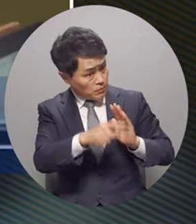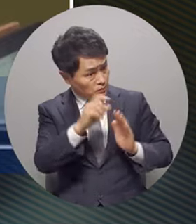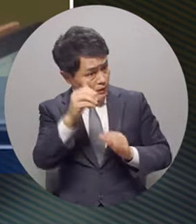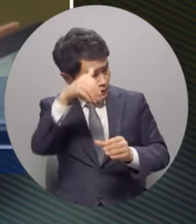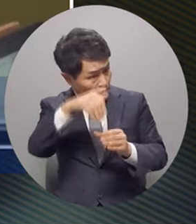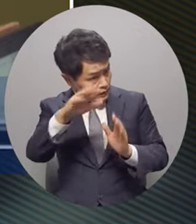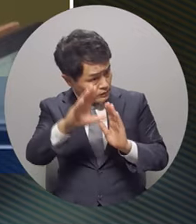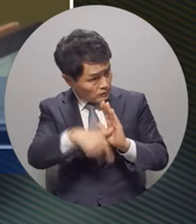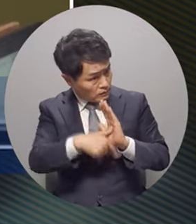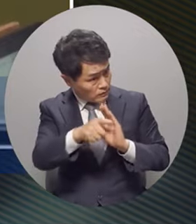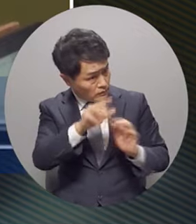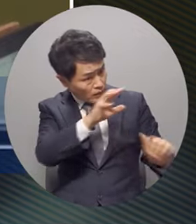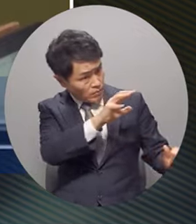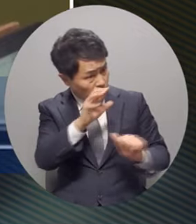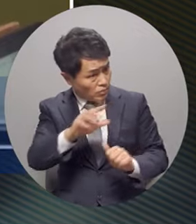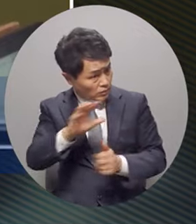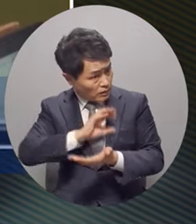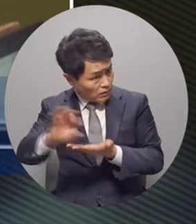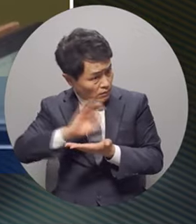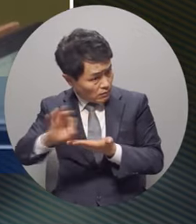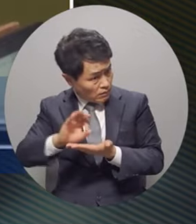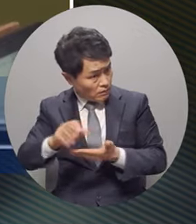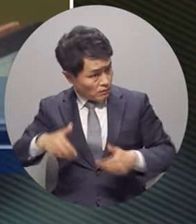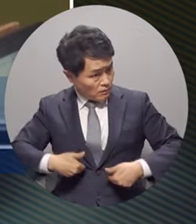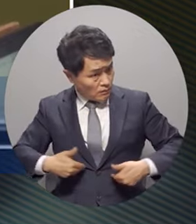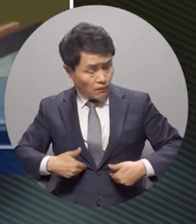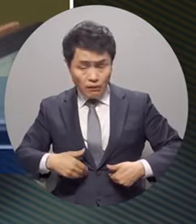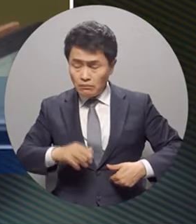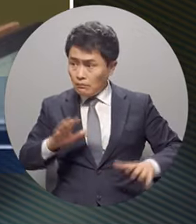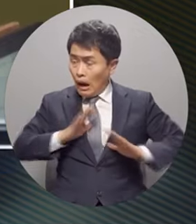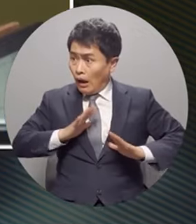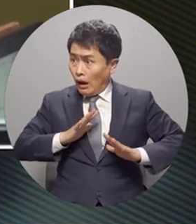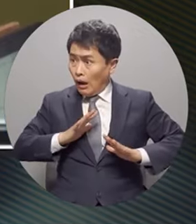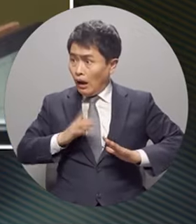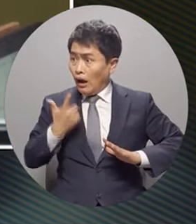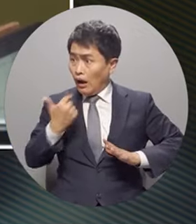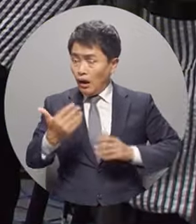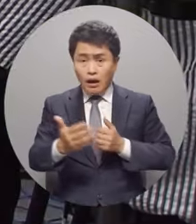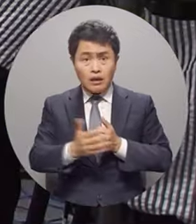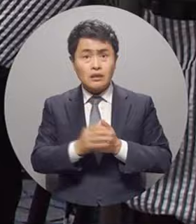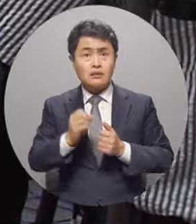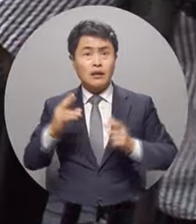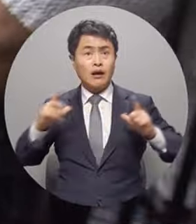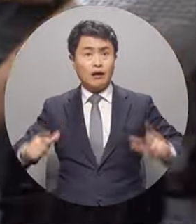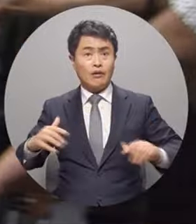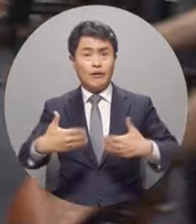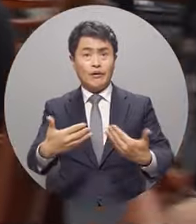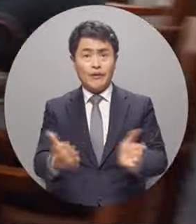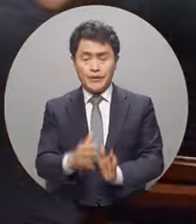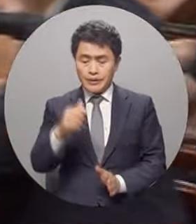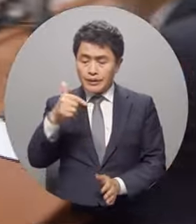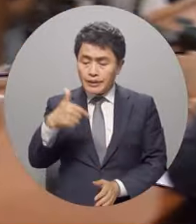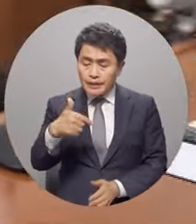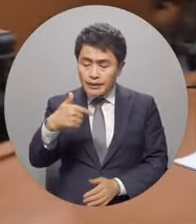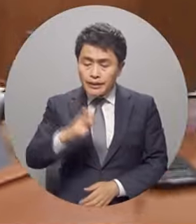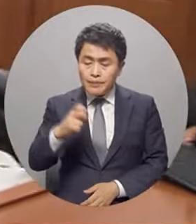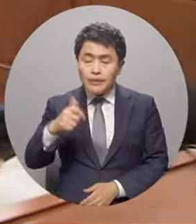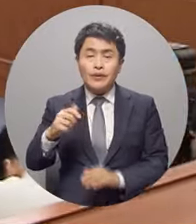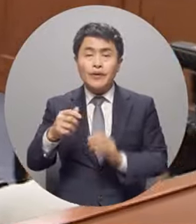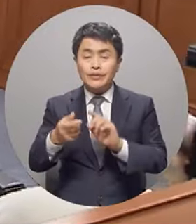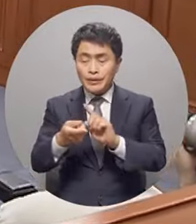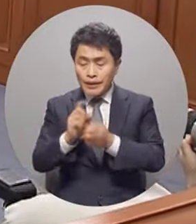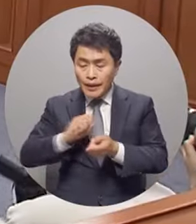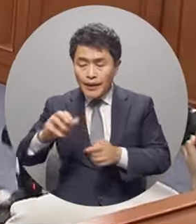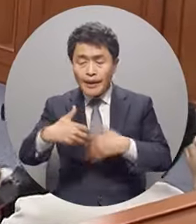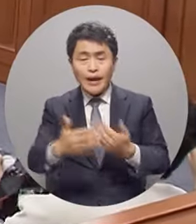뭐 좀해 써야 되는 거 아닙니까 이래가지고 제가 짝 놀라가지고 야권은 김건희 댓글팀 한동은 여론 조성